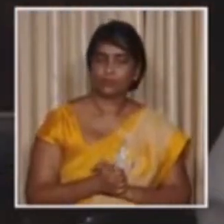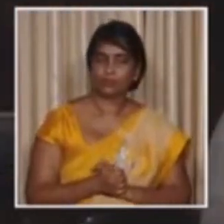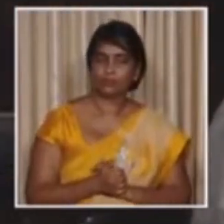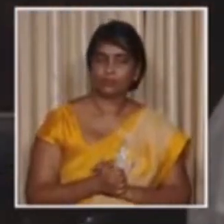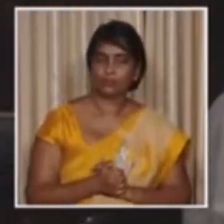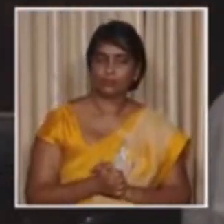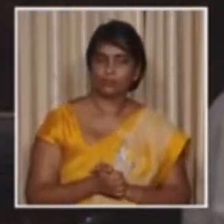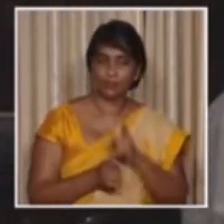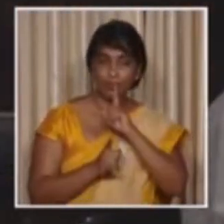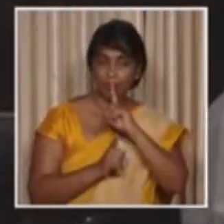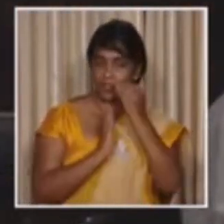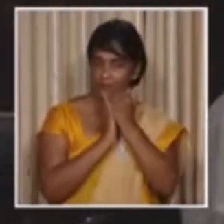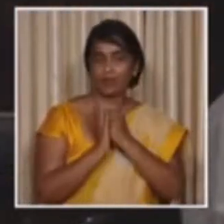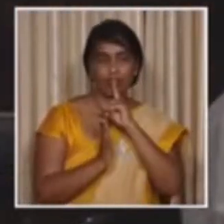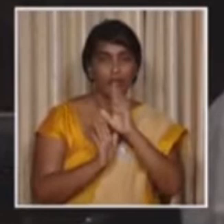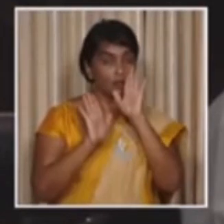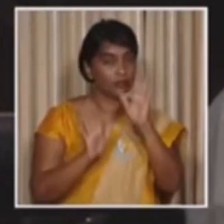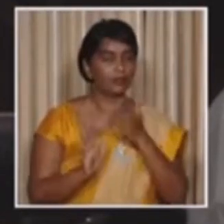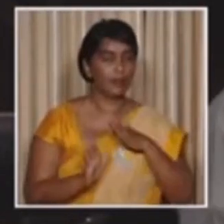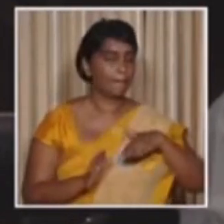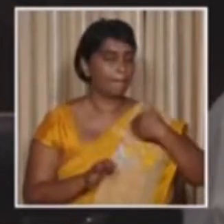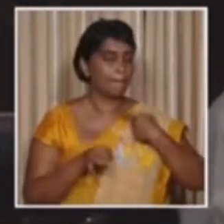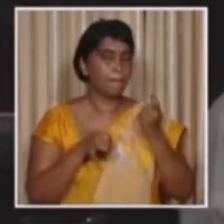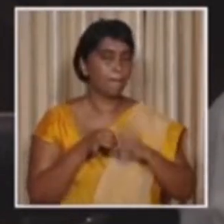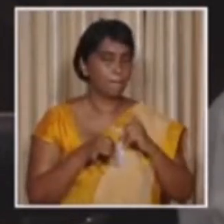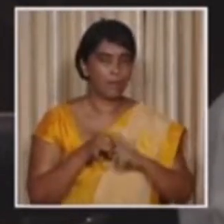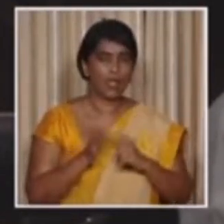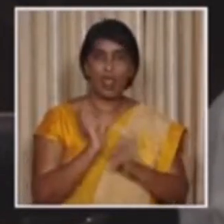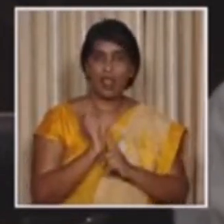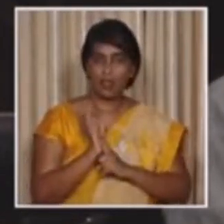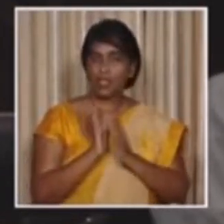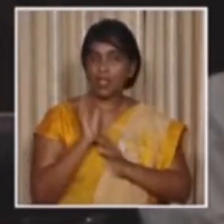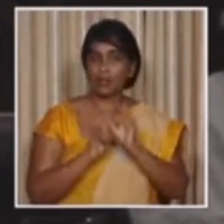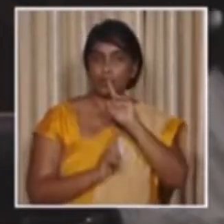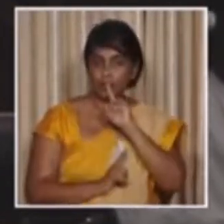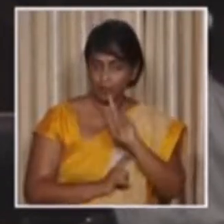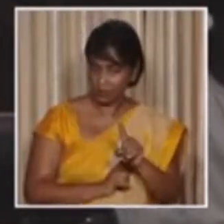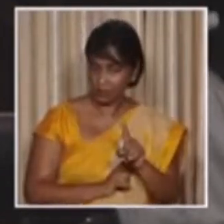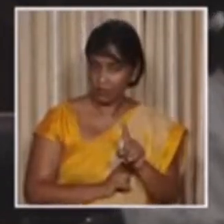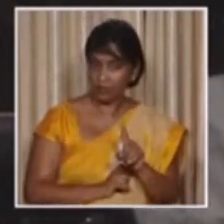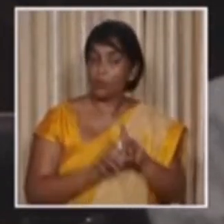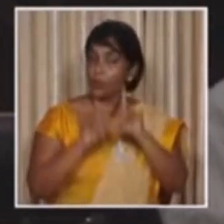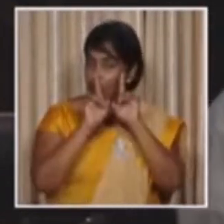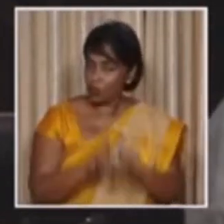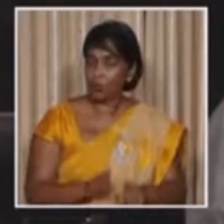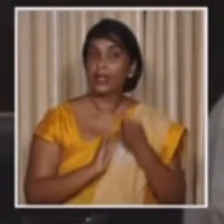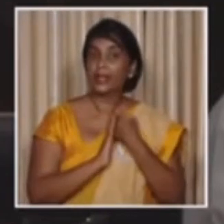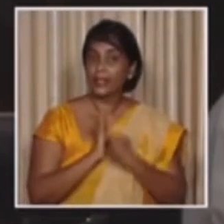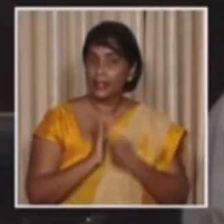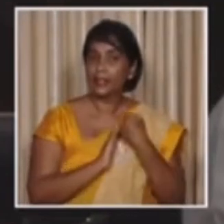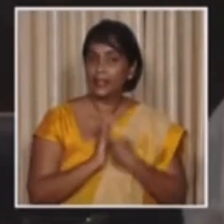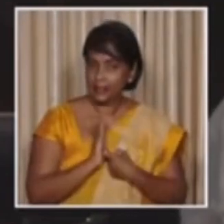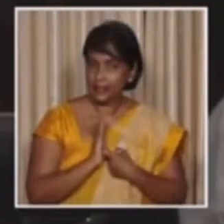ඔබතුමා මේ කාරණා ටික කිව්වා. හැබැයි අපිට තියෙන ප්‍රධානම ප්‍රශ්නේ තමයි අපේ කිරියල්ලමතුමා ඇහුවා වගේ එවැනි රෙගුලාසි